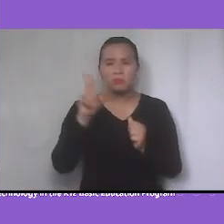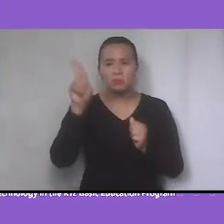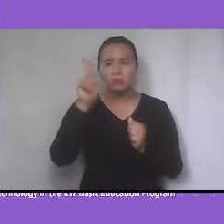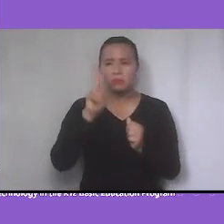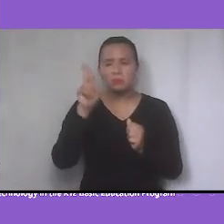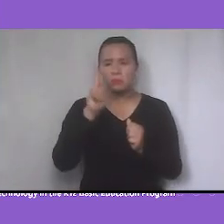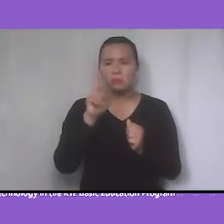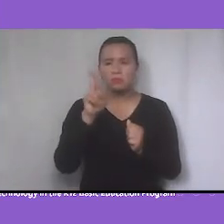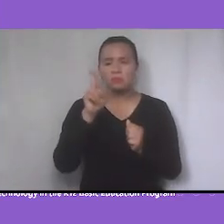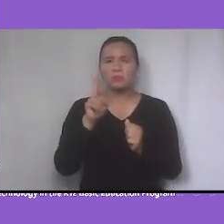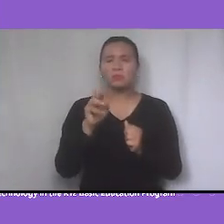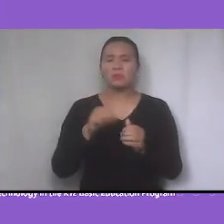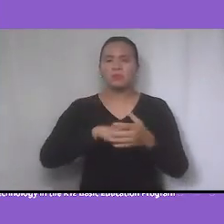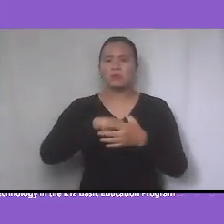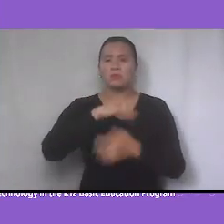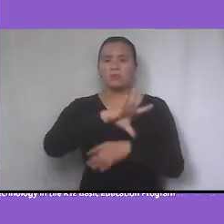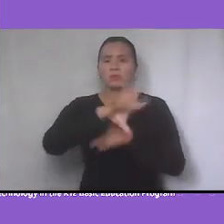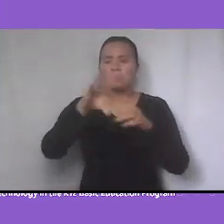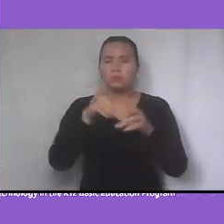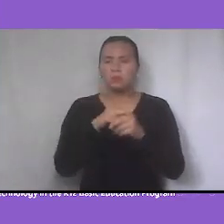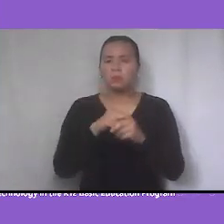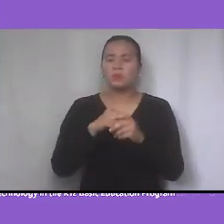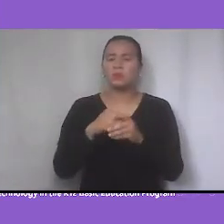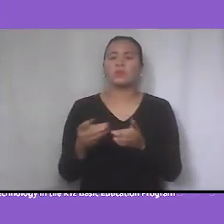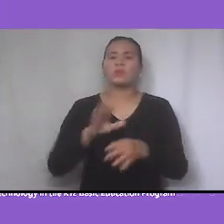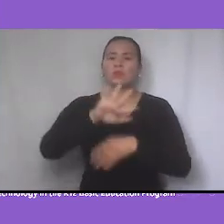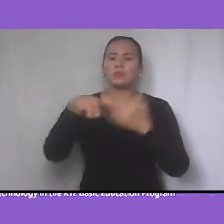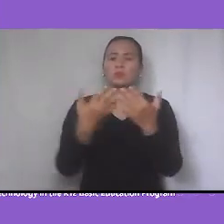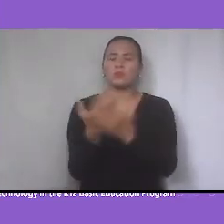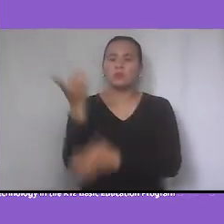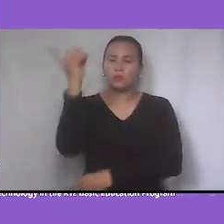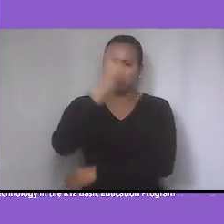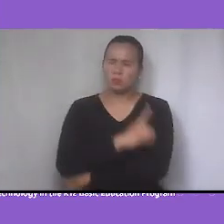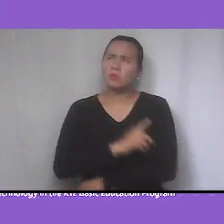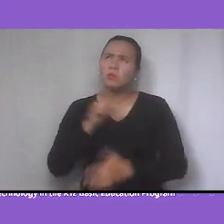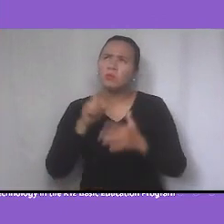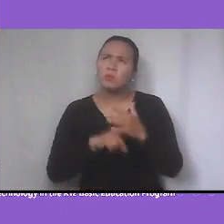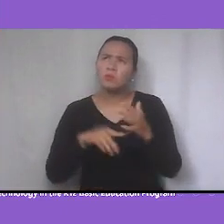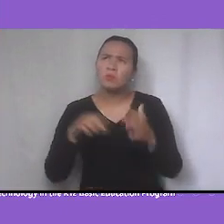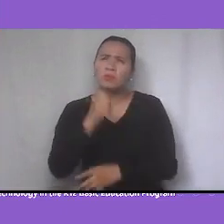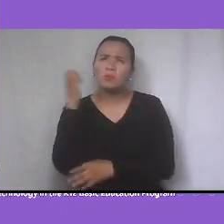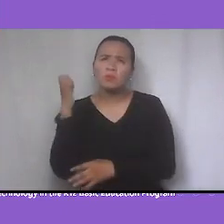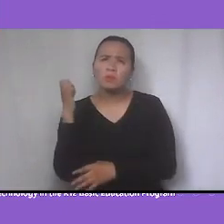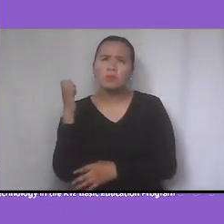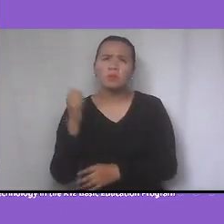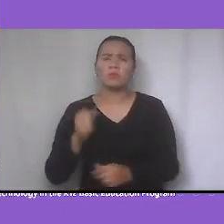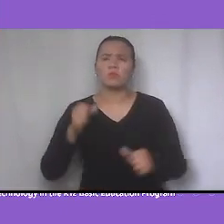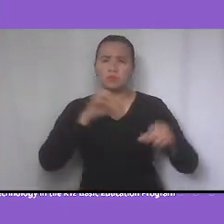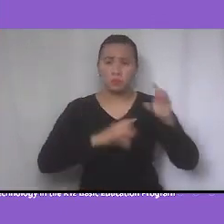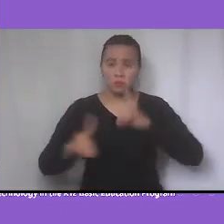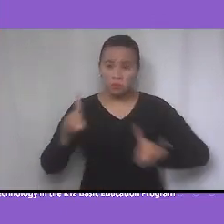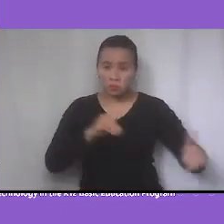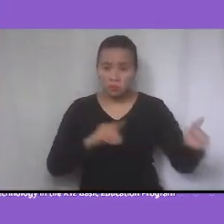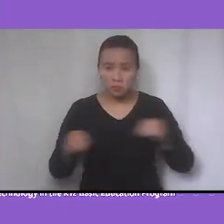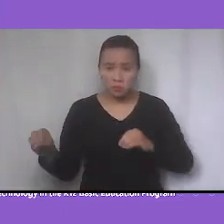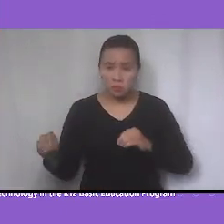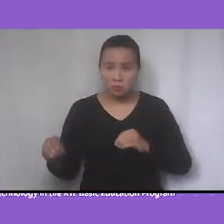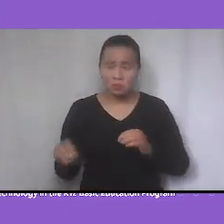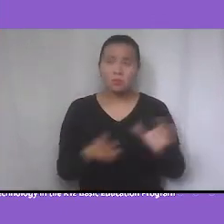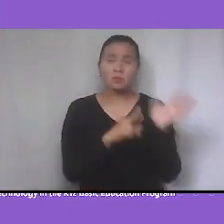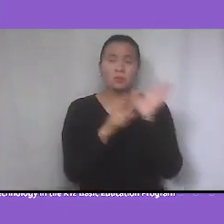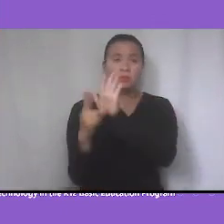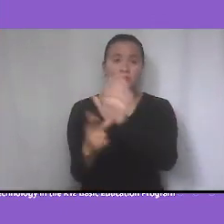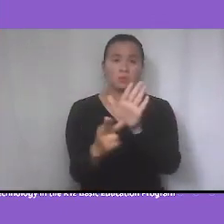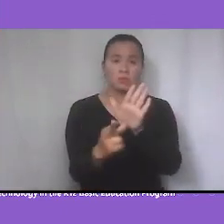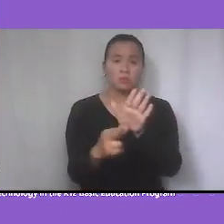Pero, kung nahihirapan pa rin ang bata, what else can we do? We can represent the task or concretize it so that